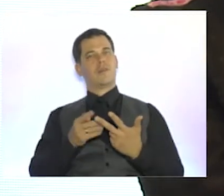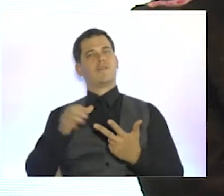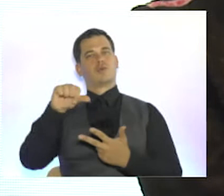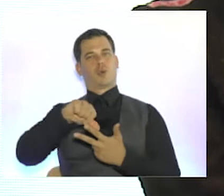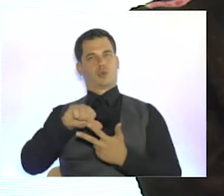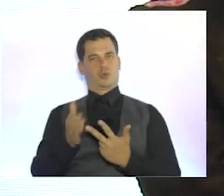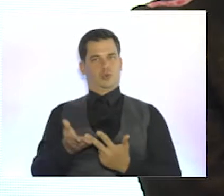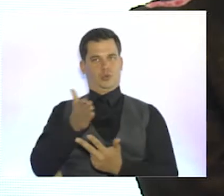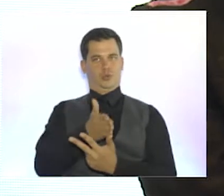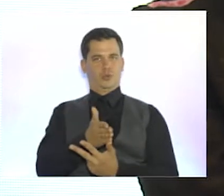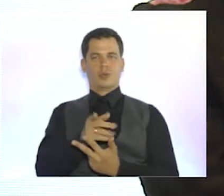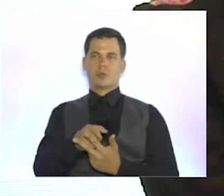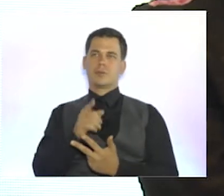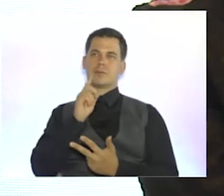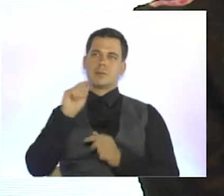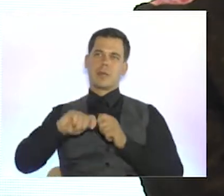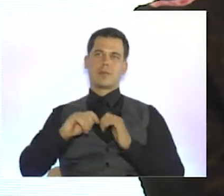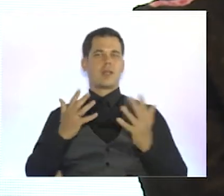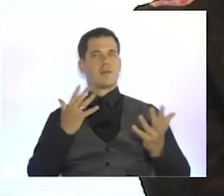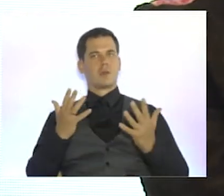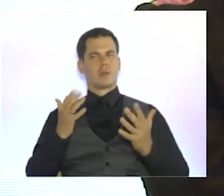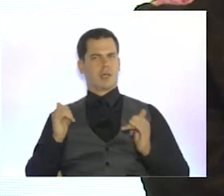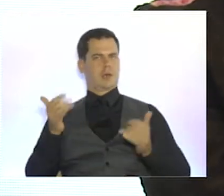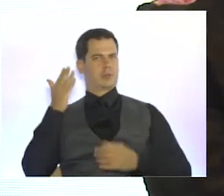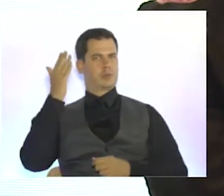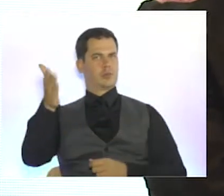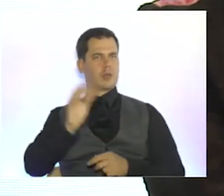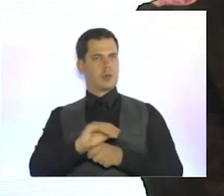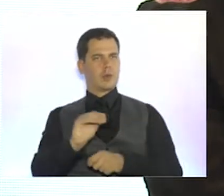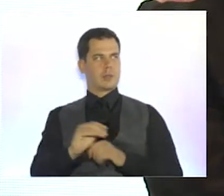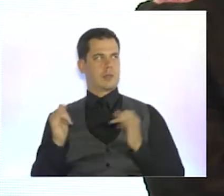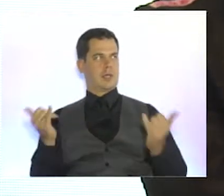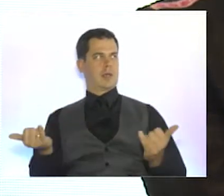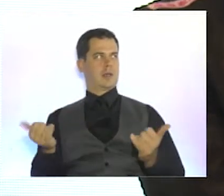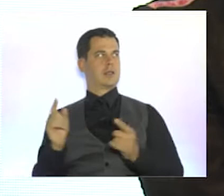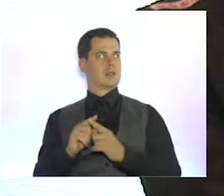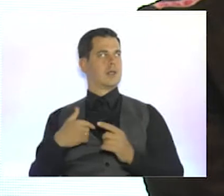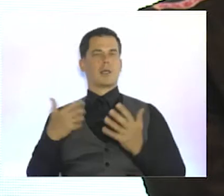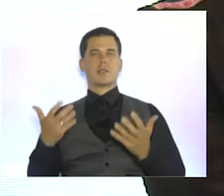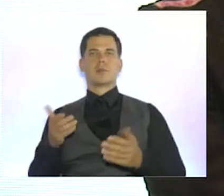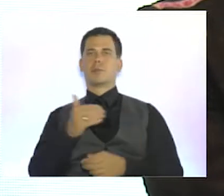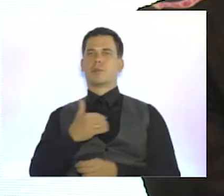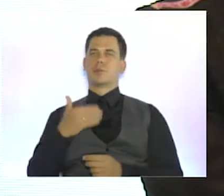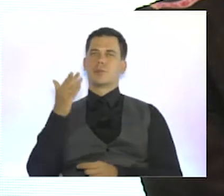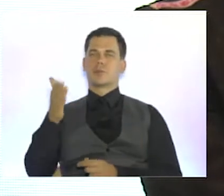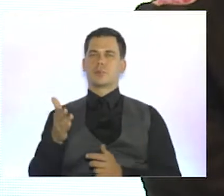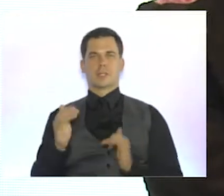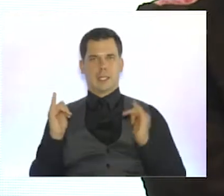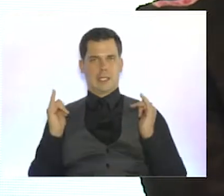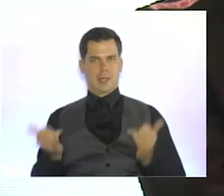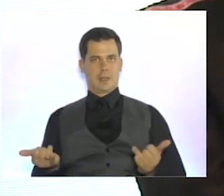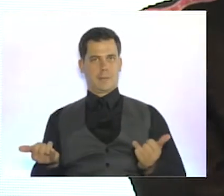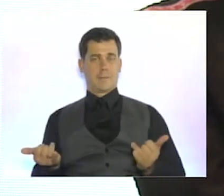naprawdę dyskusję różnych środowisk o tym, jaką chcemy mieć edukację, jaką chcemy mieć Polskę w przyszłości tak naprawdę.